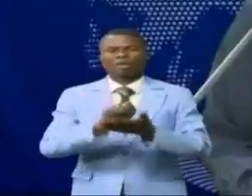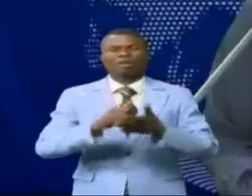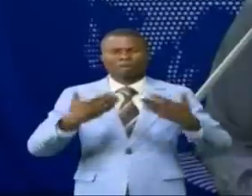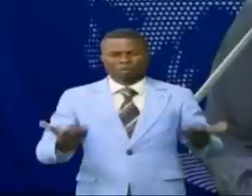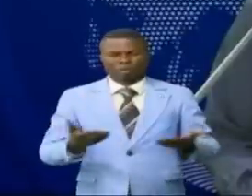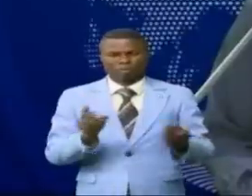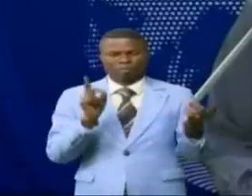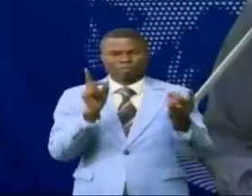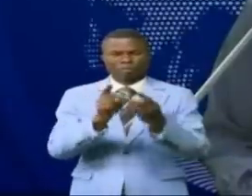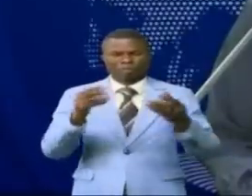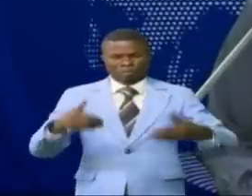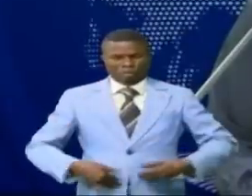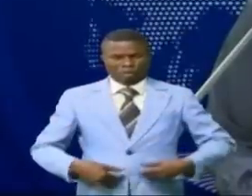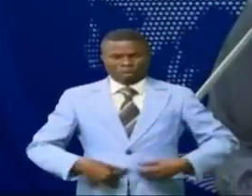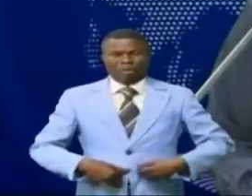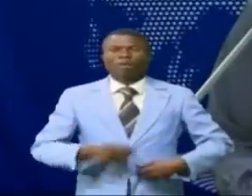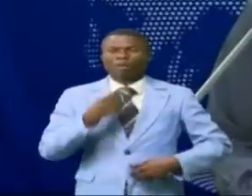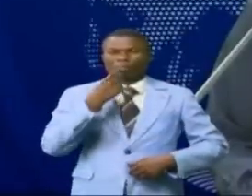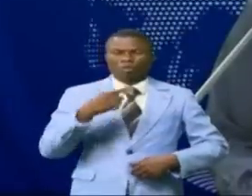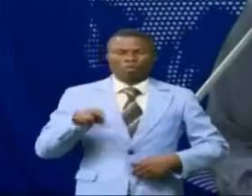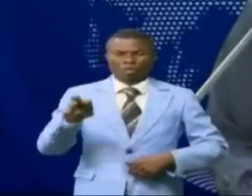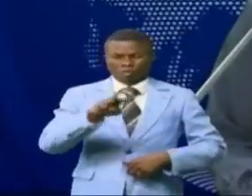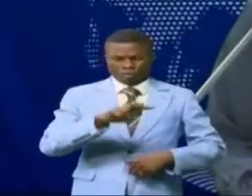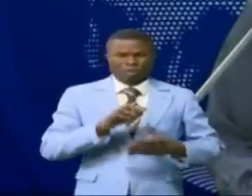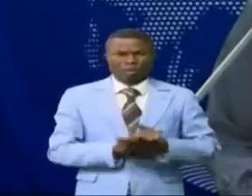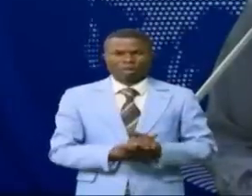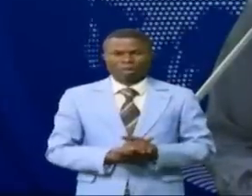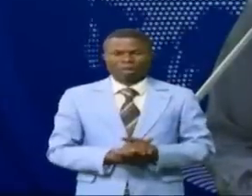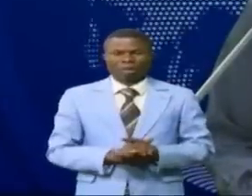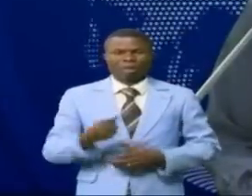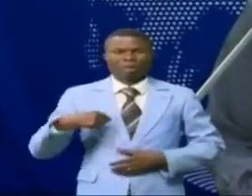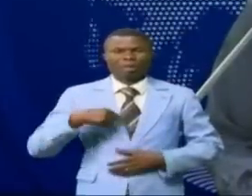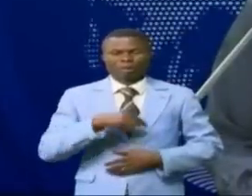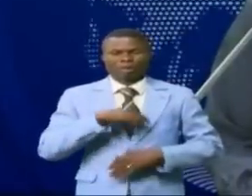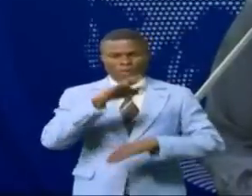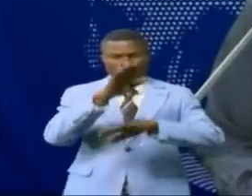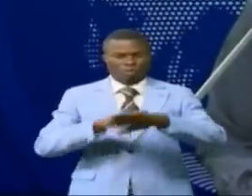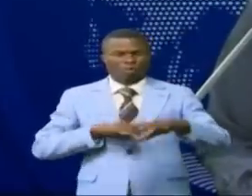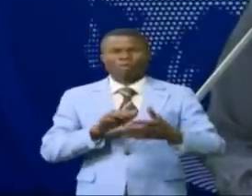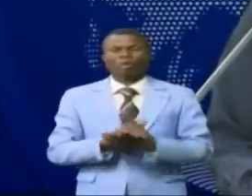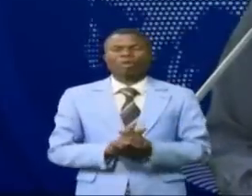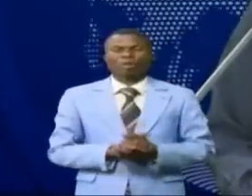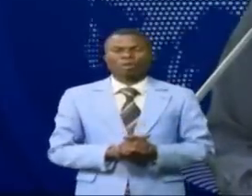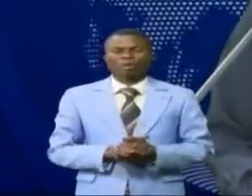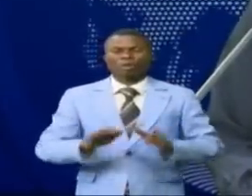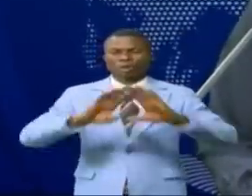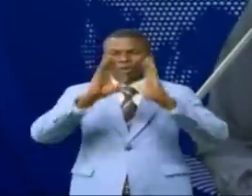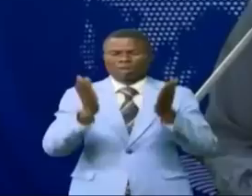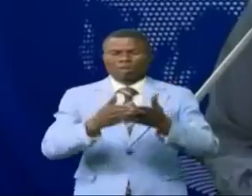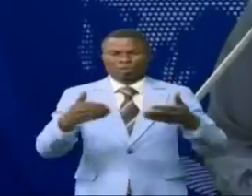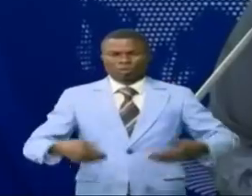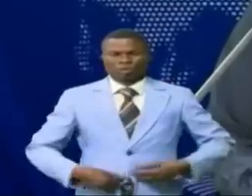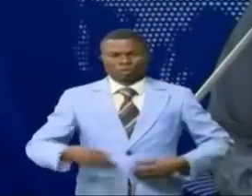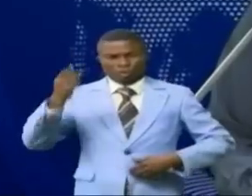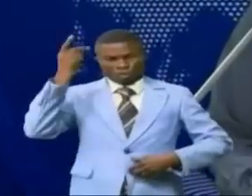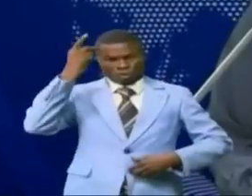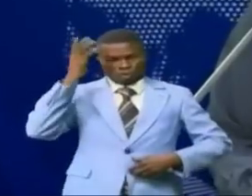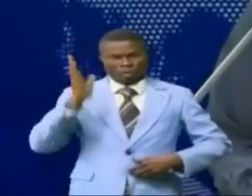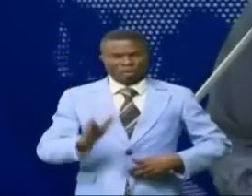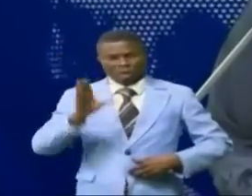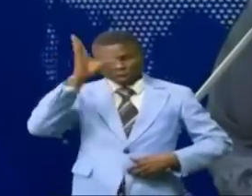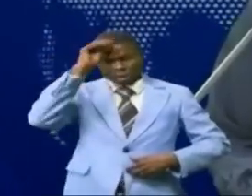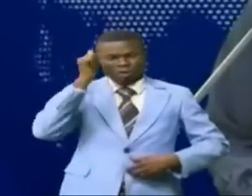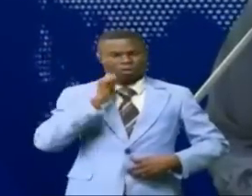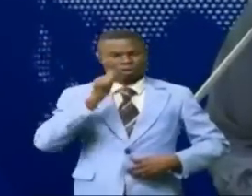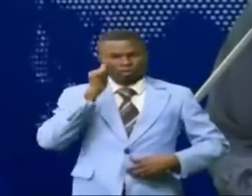le rendez-vous de la jeunesse comme nous l'avons dit tantôt. Et nous invitons toute la jeunesse quinoise